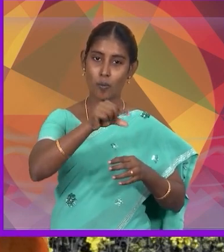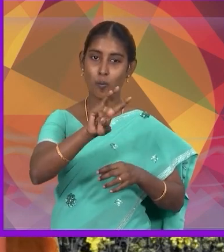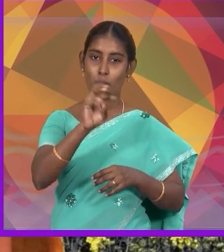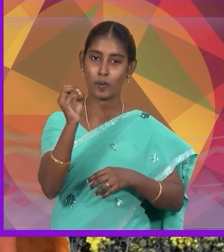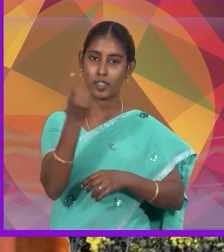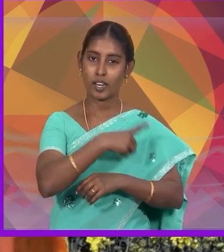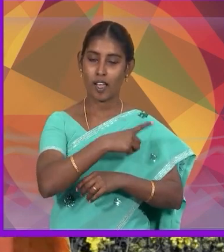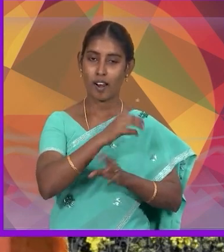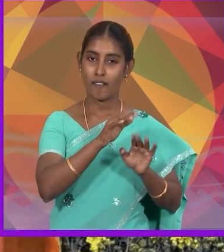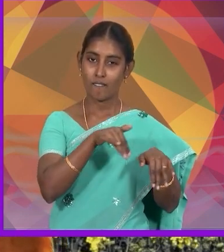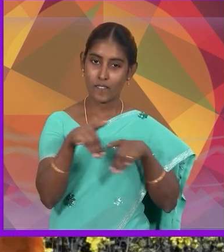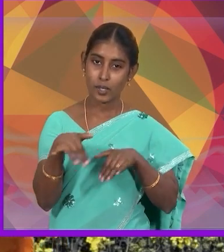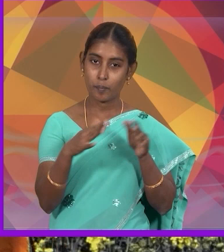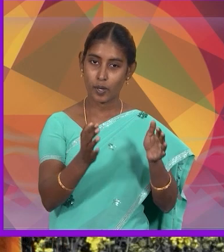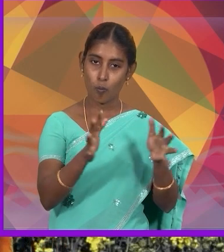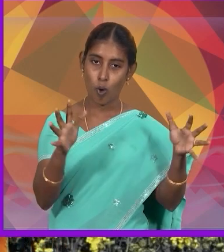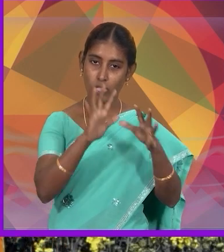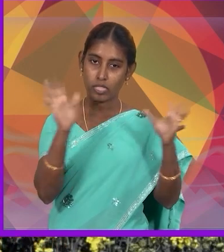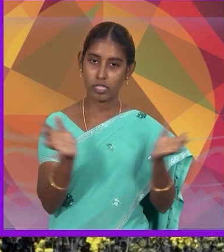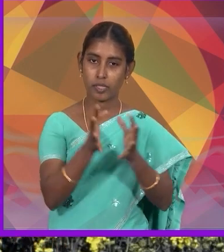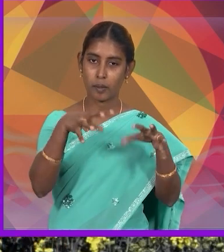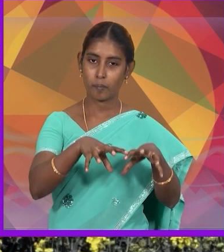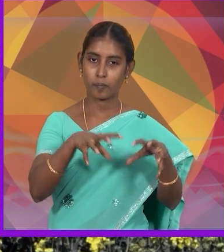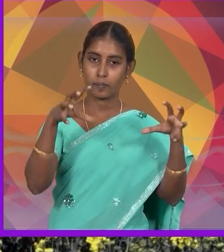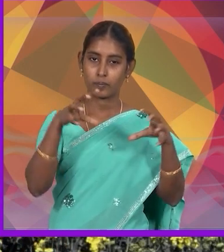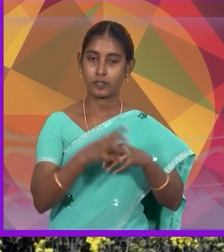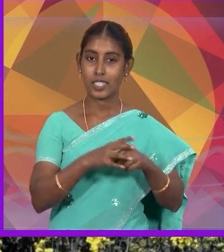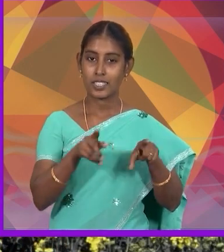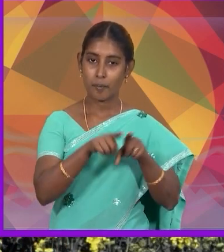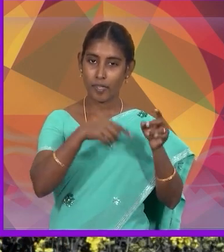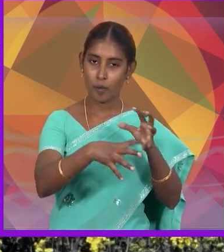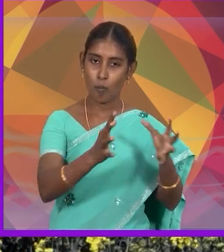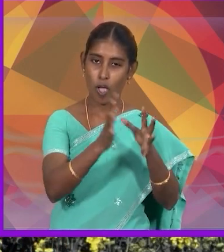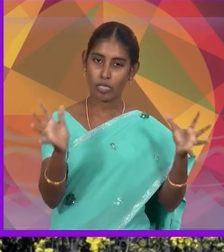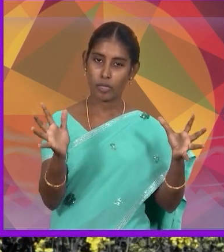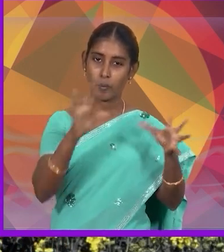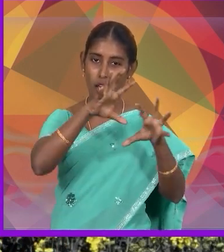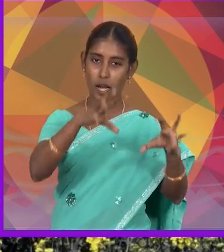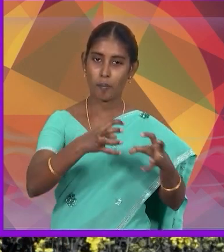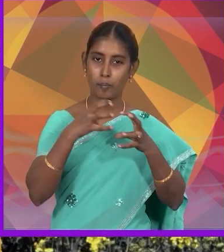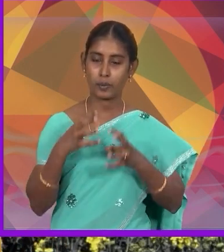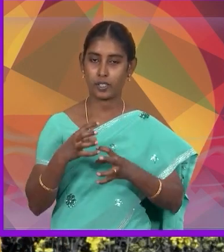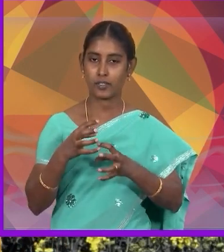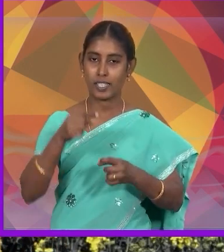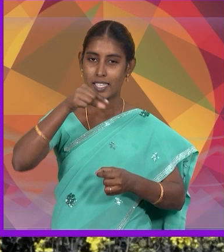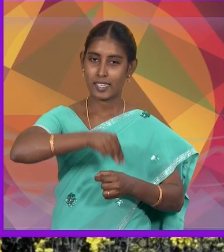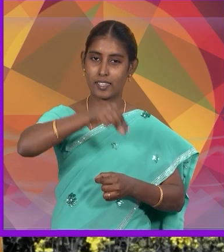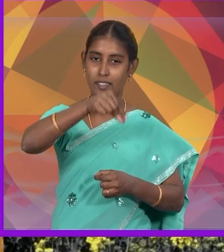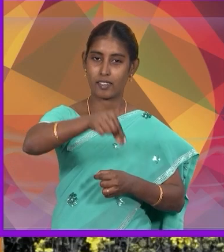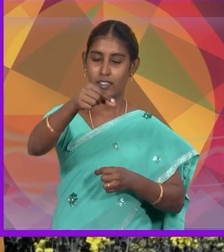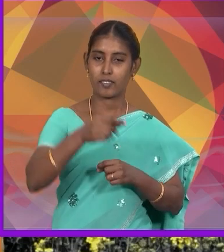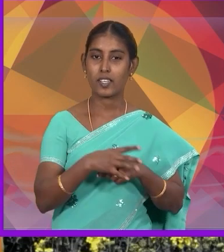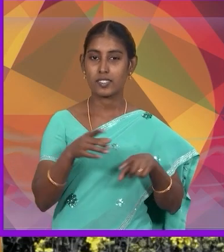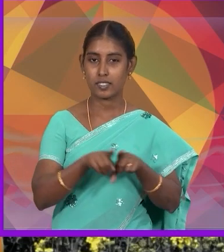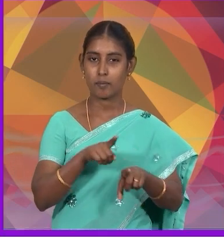30 நாள் ஆயிருக்குங்க, 30 நாள்ல இருந்து 40 நாள் வரைக்கும் அந்த நாத்துக்களை புடுங்கி நடலாங்க. அந்த மாதிரி நடப்போற போது பாடக்கூடிய